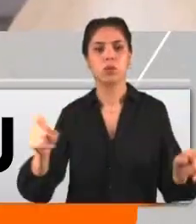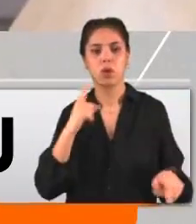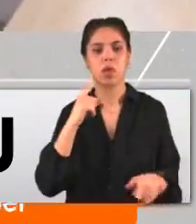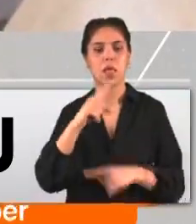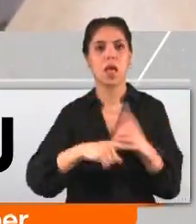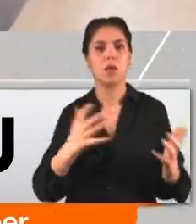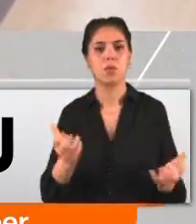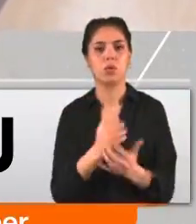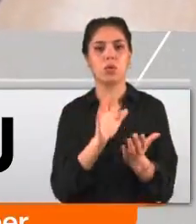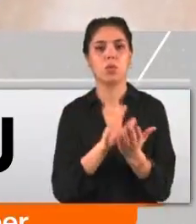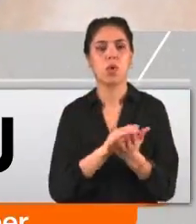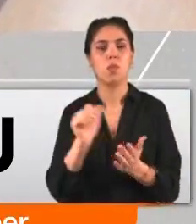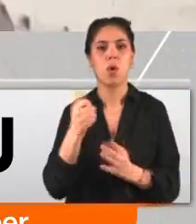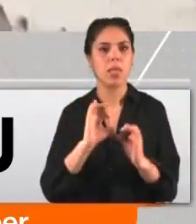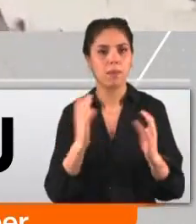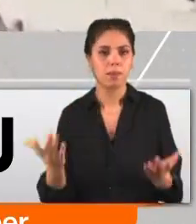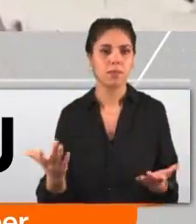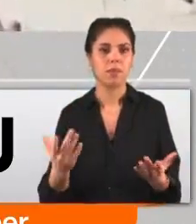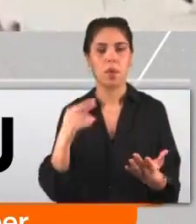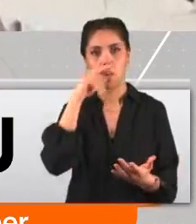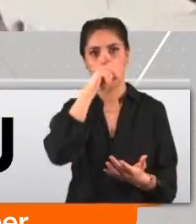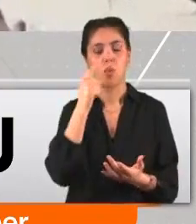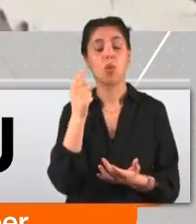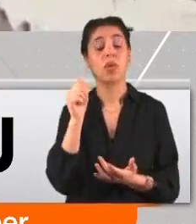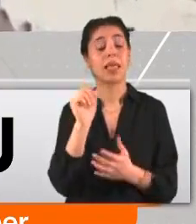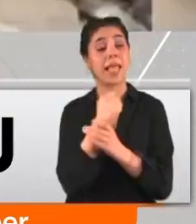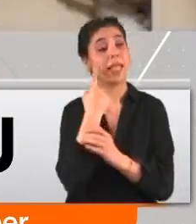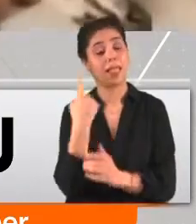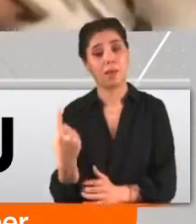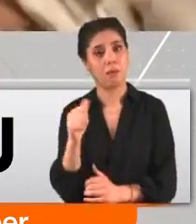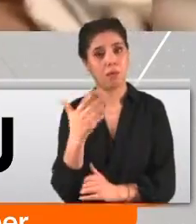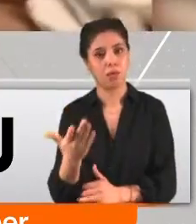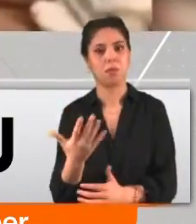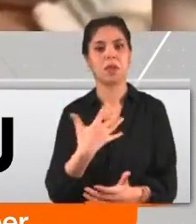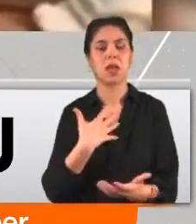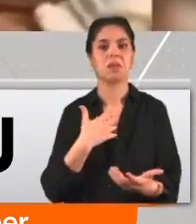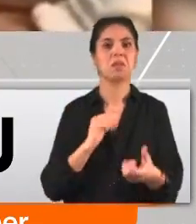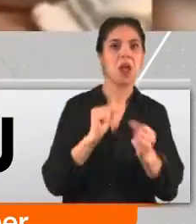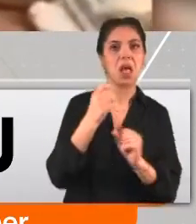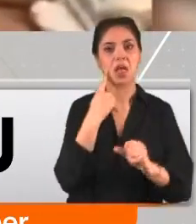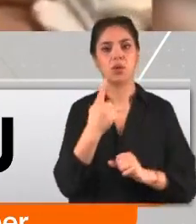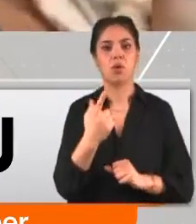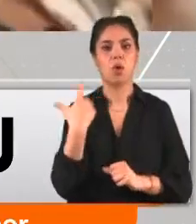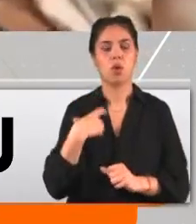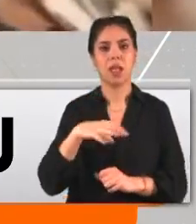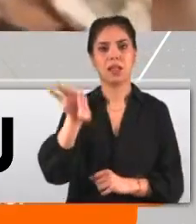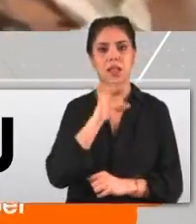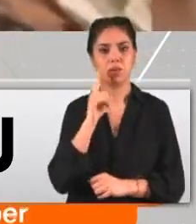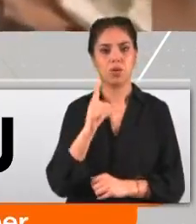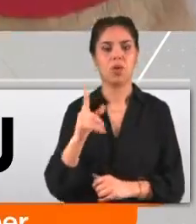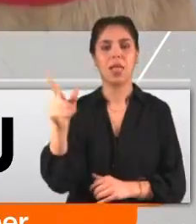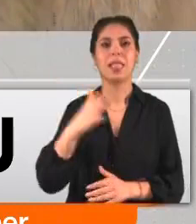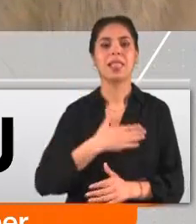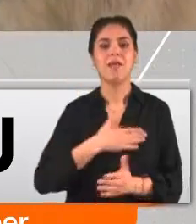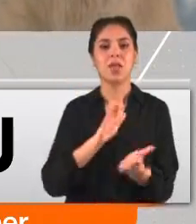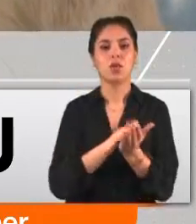kurtarma köpeklerindeki en önemli şeyler burun kabiliyetleridir, çeviklikleridir. O yüzden özellikle seçilirler. Ve Nefes'i